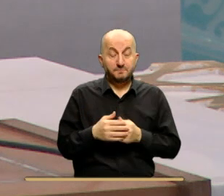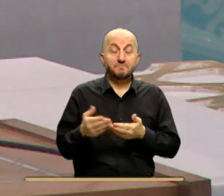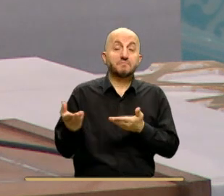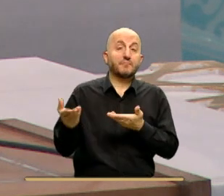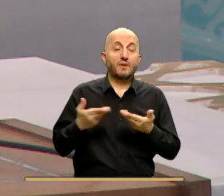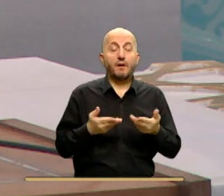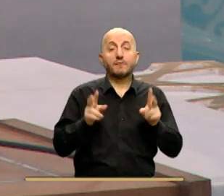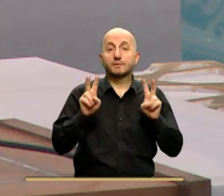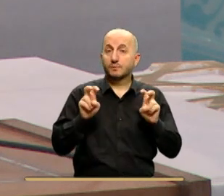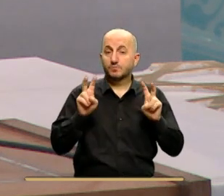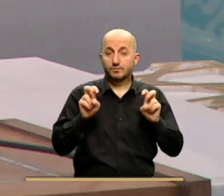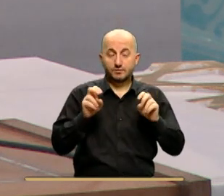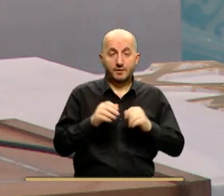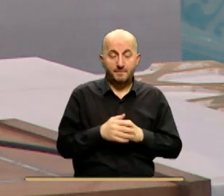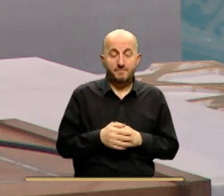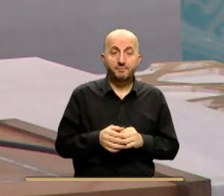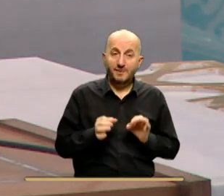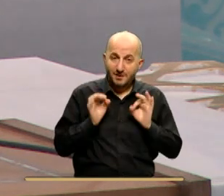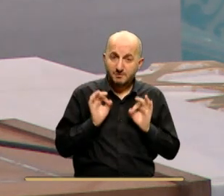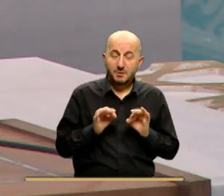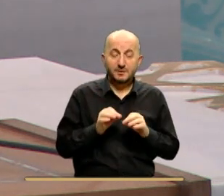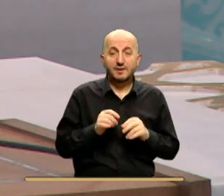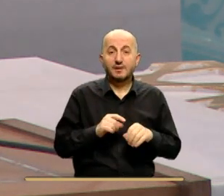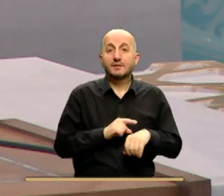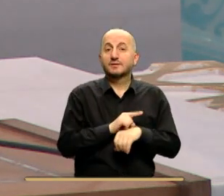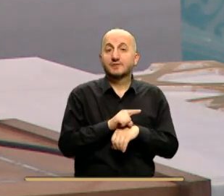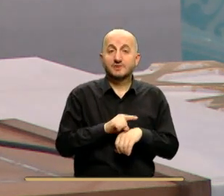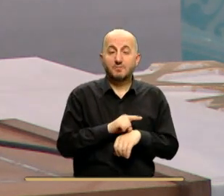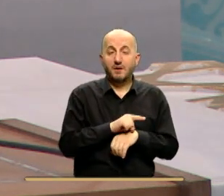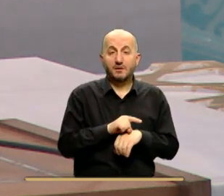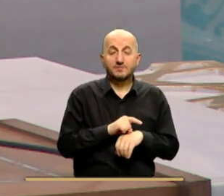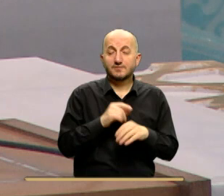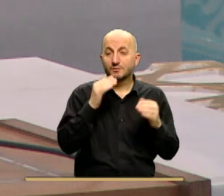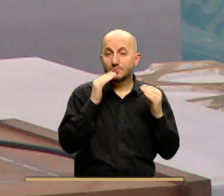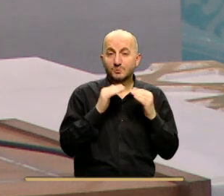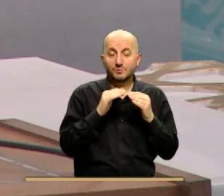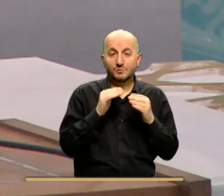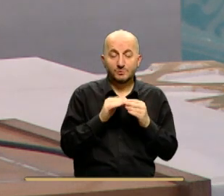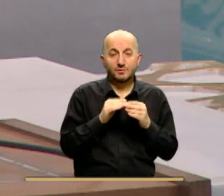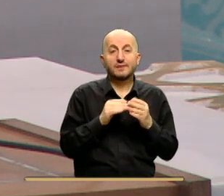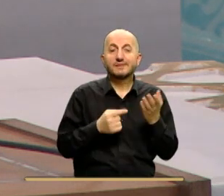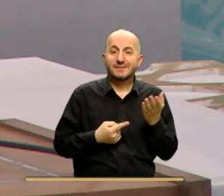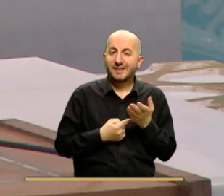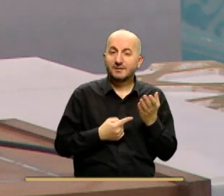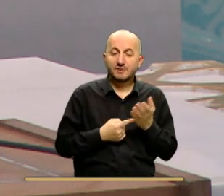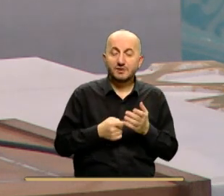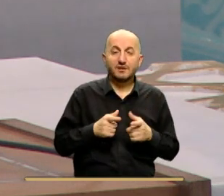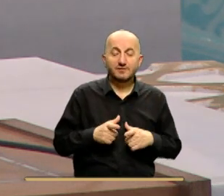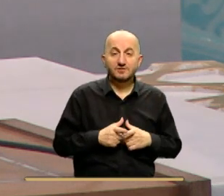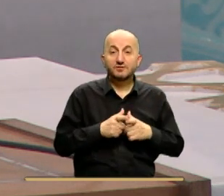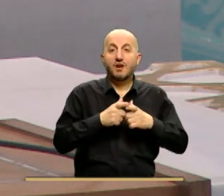davet konusunda elbette ki zamanın uygun araç ve tekniklerini